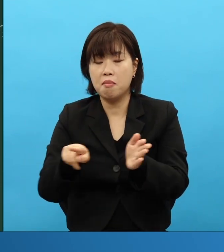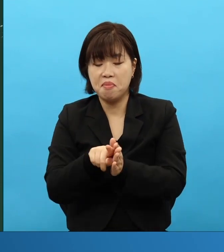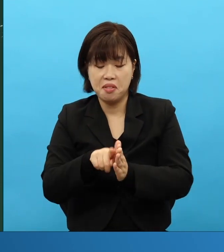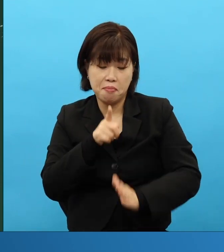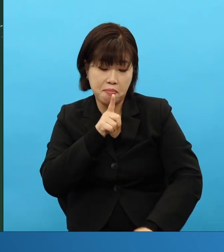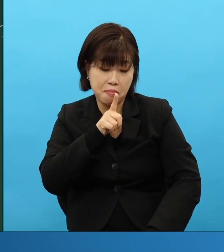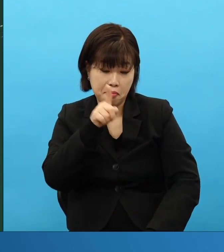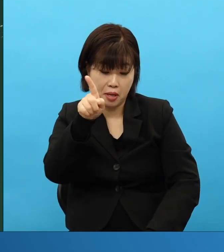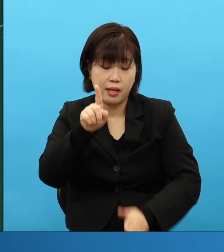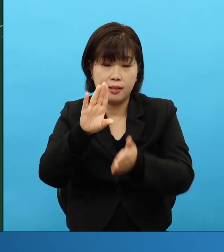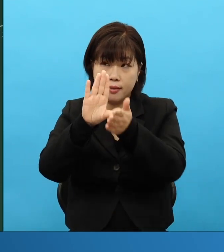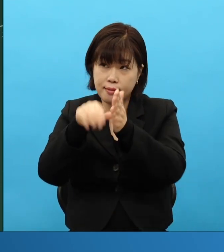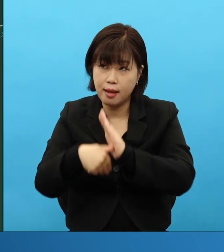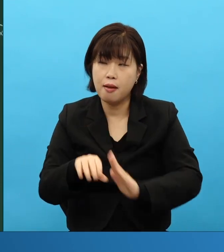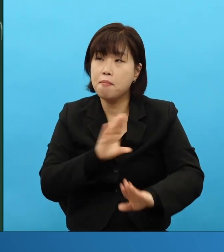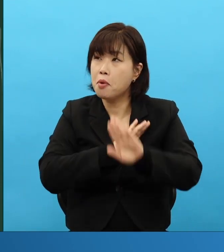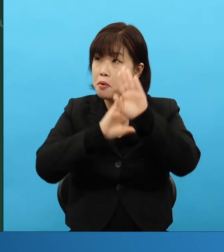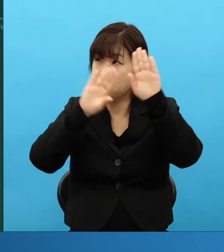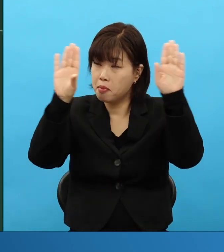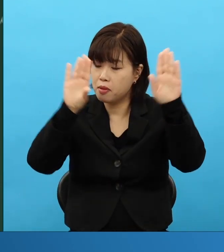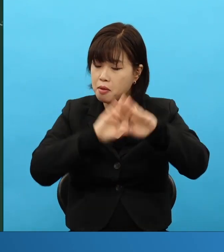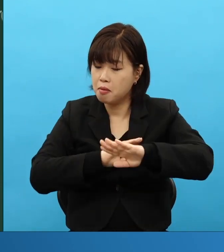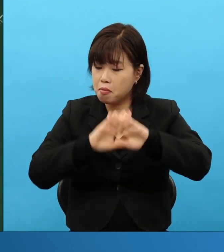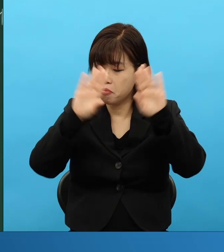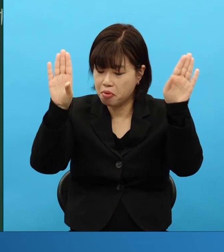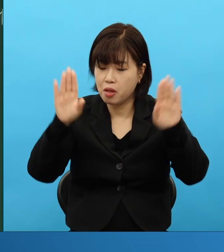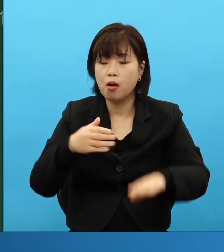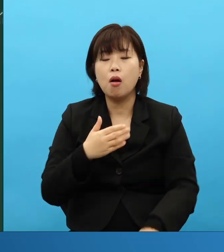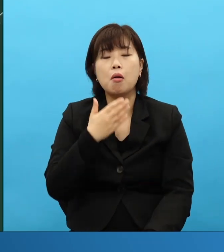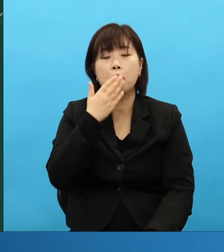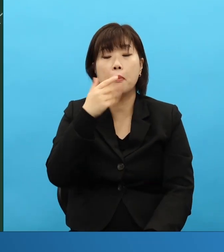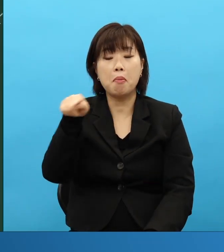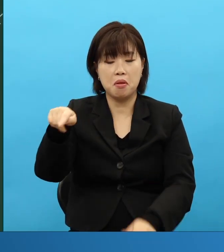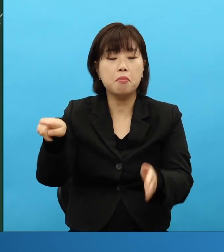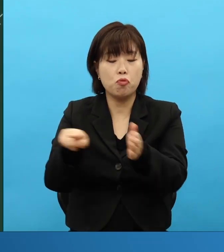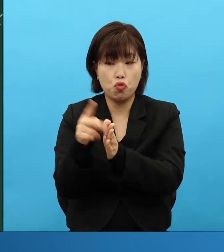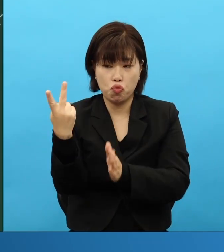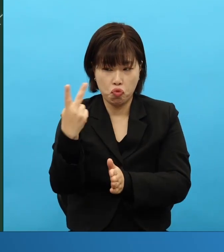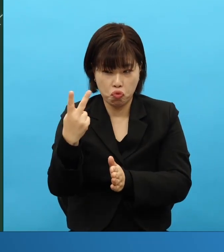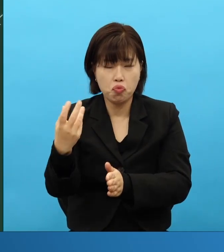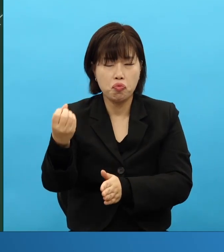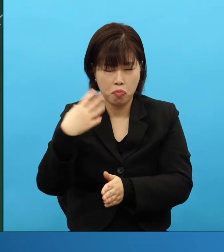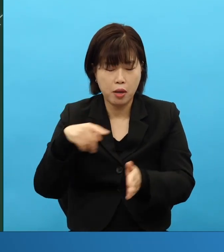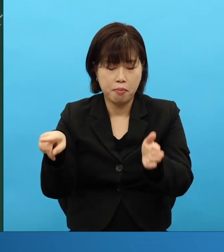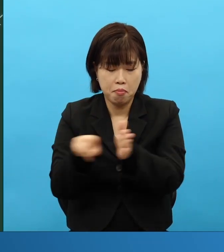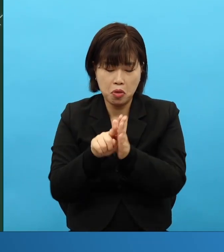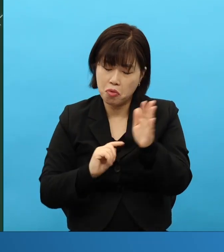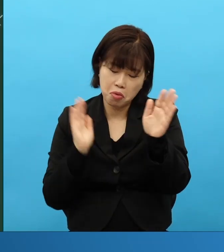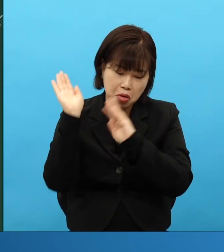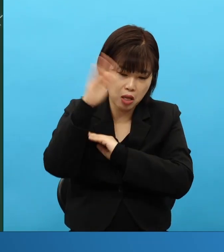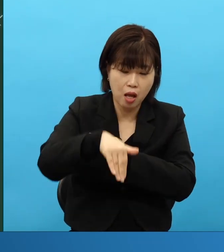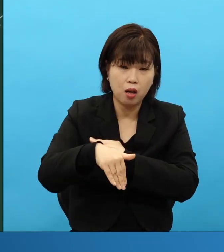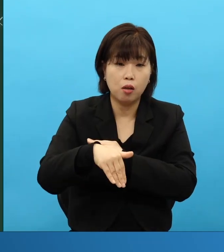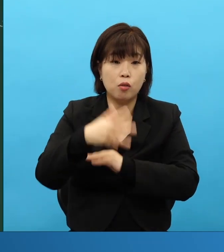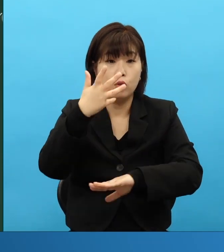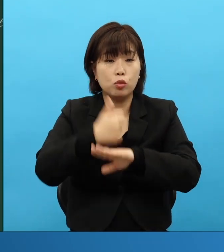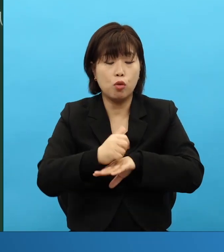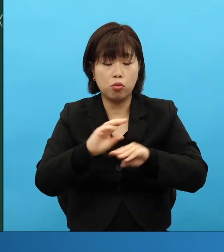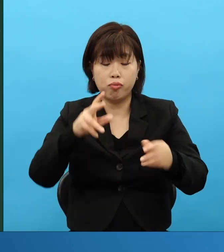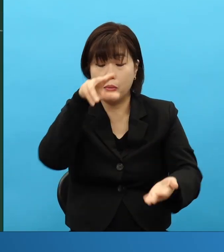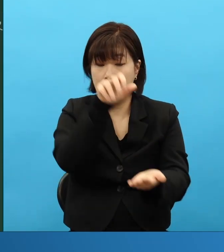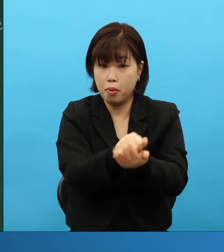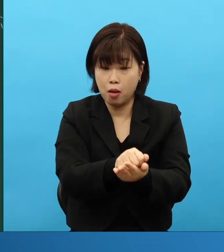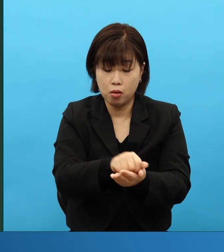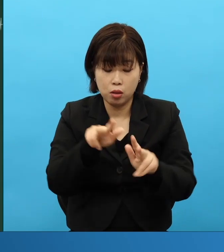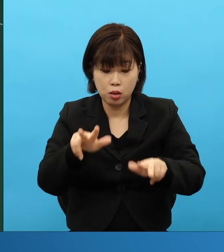told us to go. 그런데 우리는 들어와 있지 않냐. But now we are here. 이 산지를 내게 주소서. To give me this hill country.